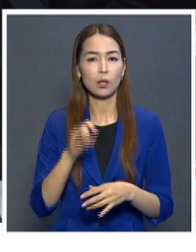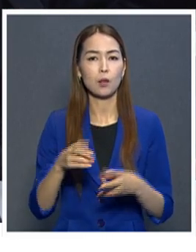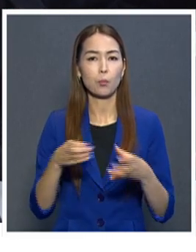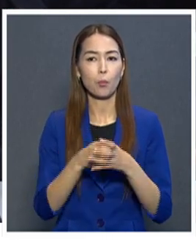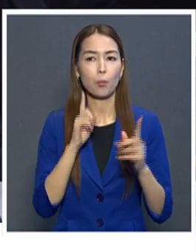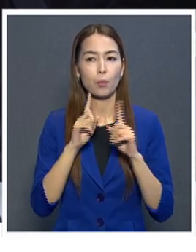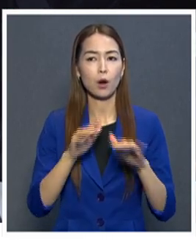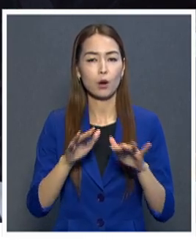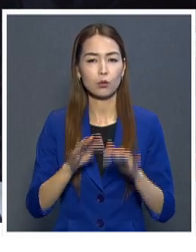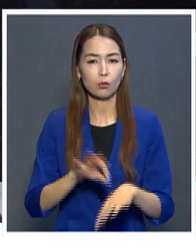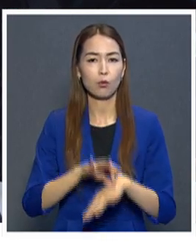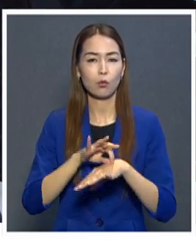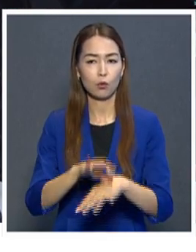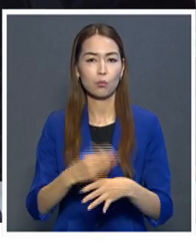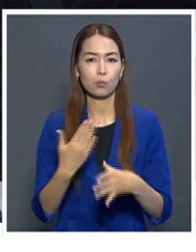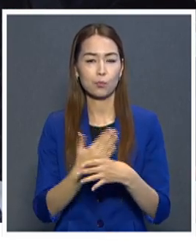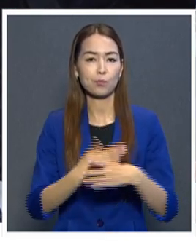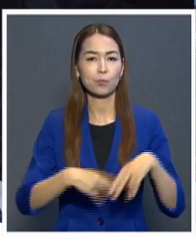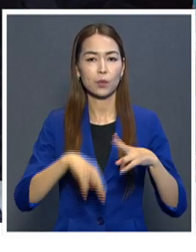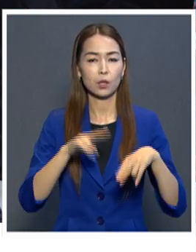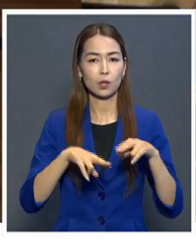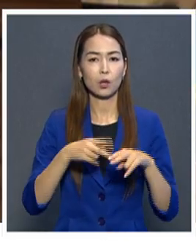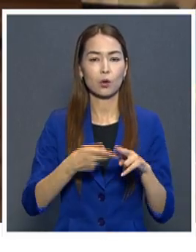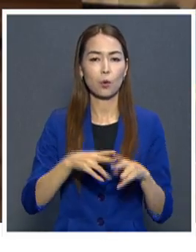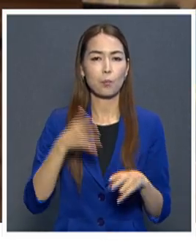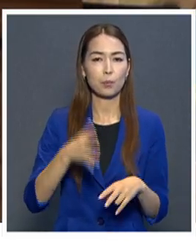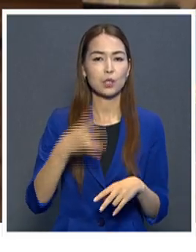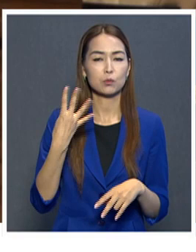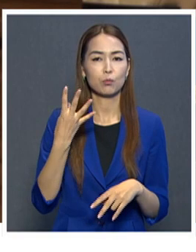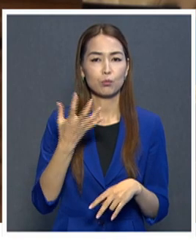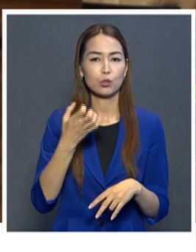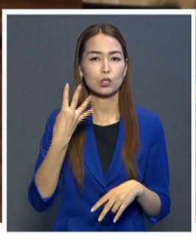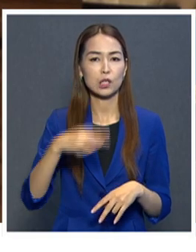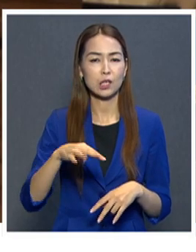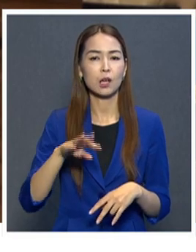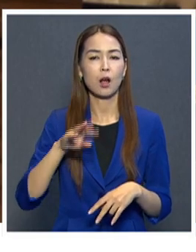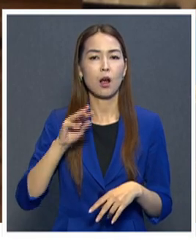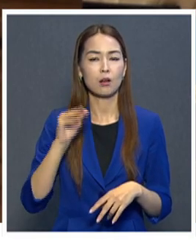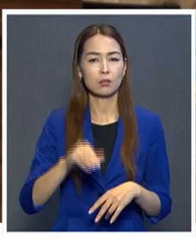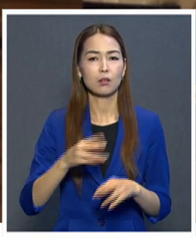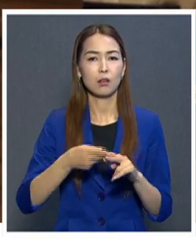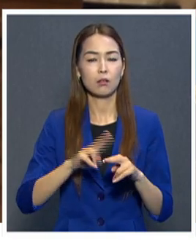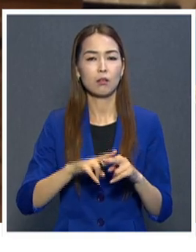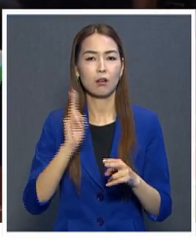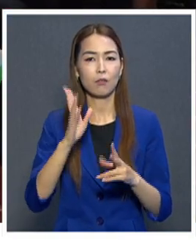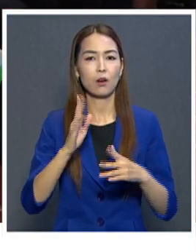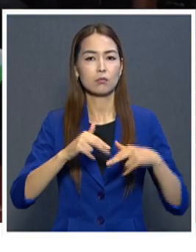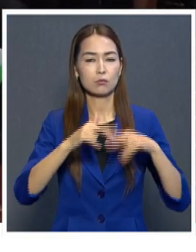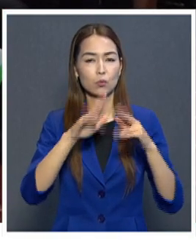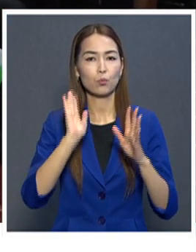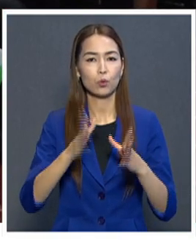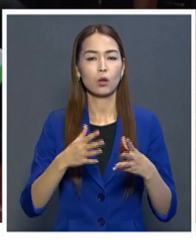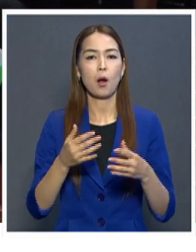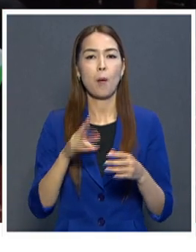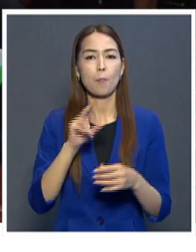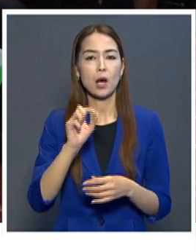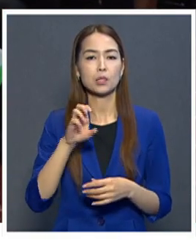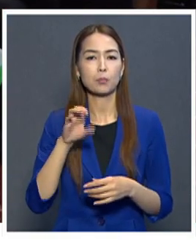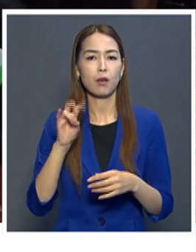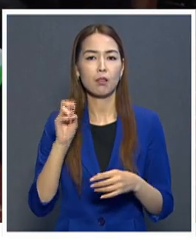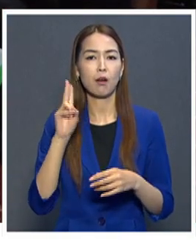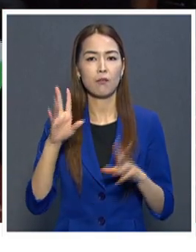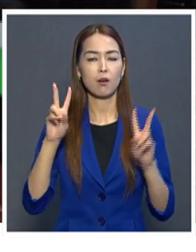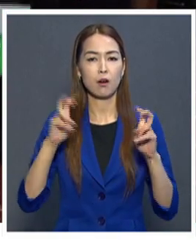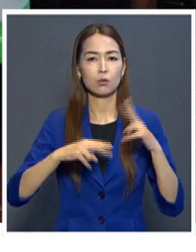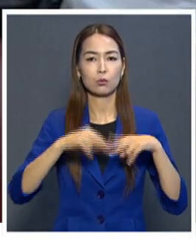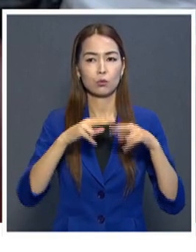қабатты тұрғын үйдің құрылысы жүріп жатыр. Оның 540 пәтері алдағы мамыр айында баспана кезегін күткен отбасыларға беріледі. Бүгін партия